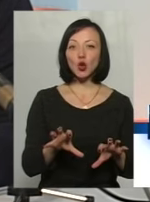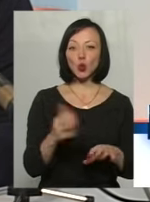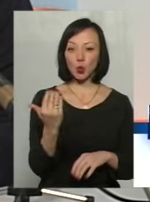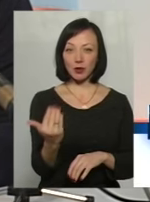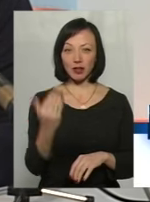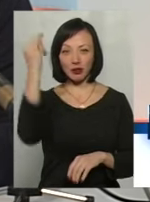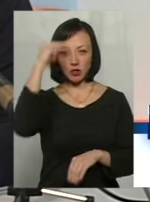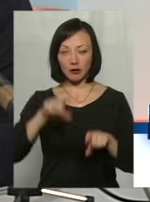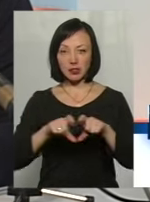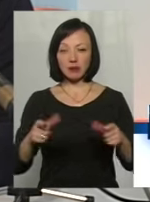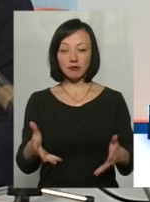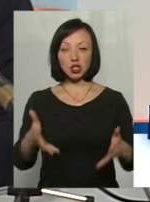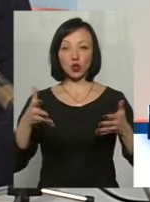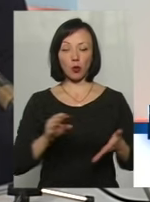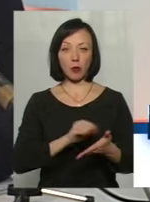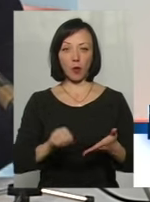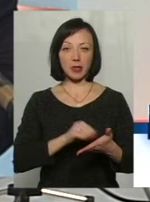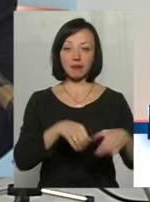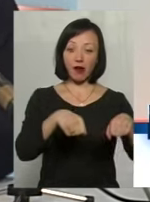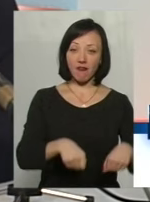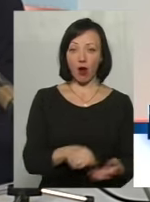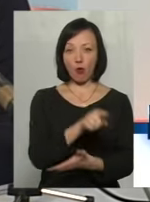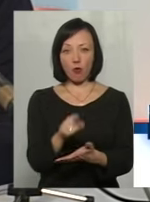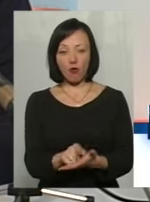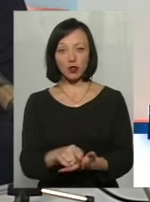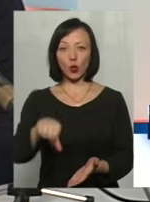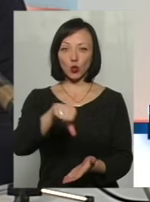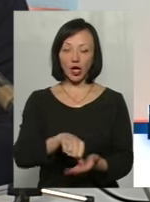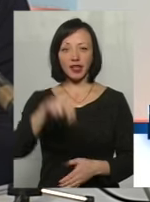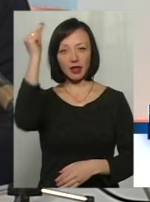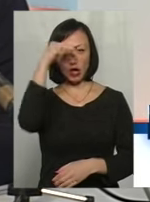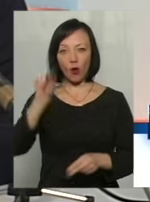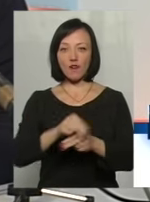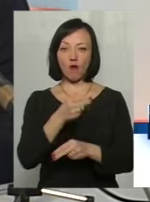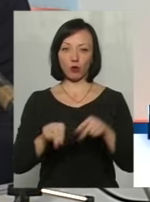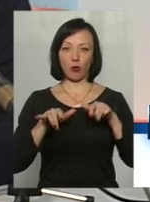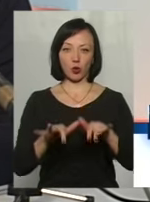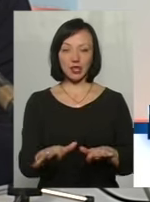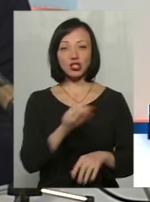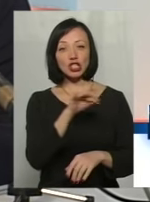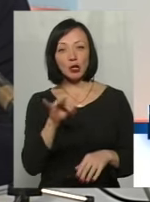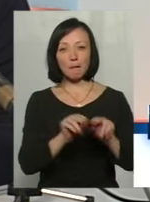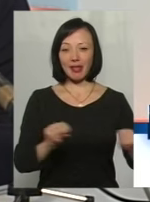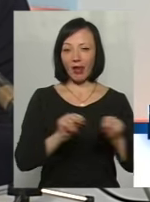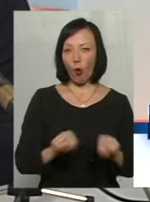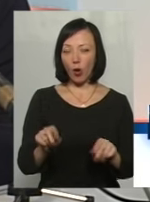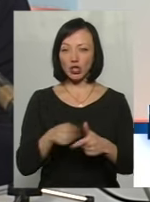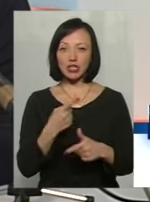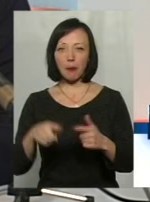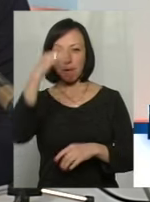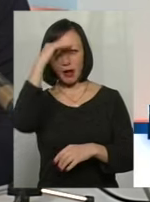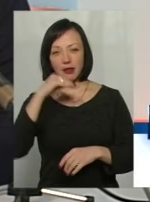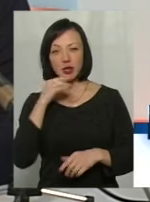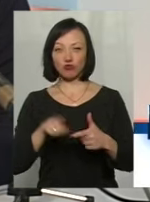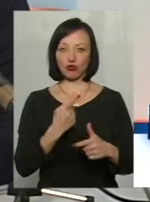в якому чітко можуть бути прописані права і обов'язки учасників навчально-виховного процесу. Чи це педагоги, чи це батьки, чи